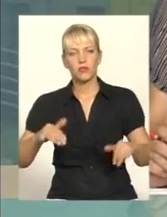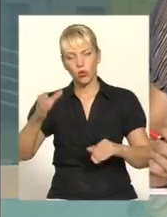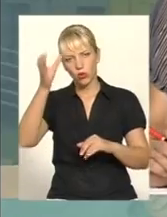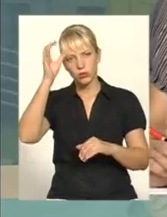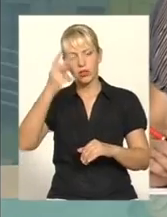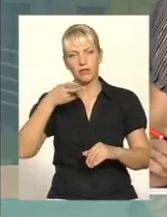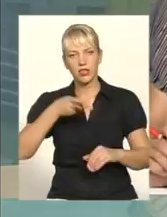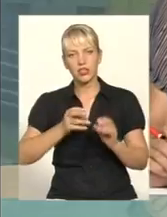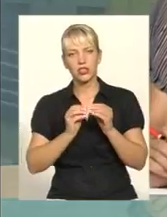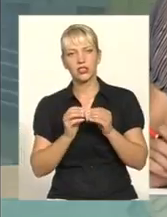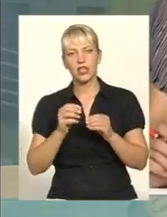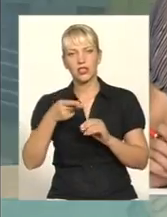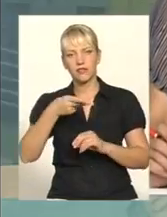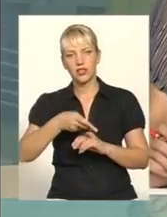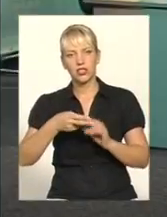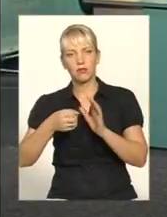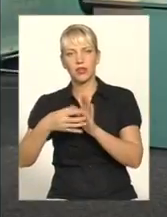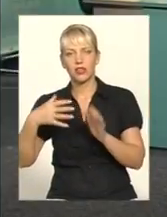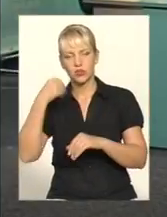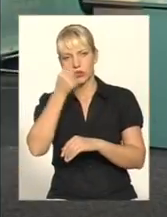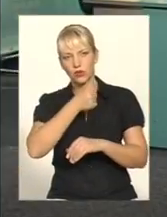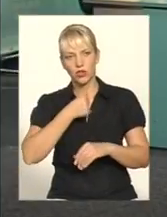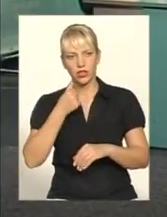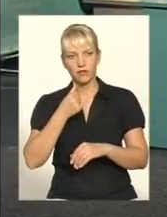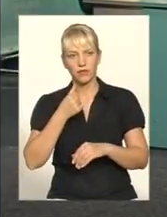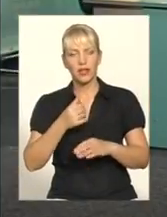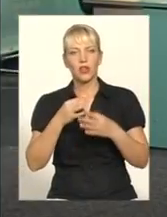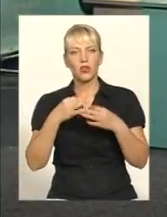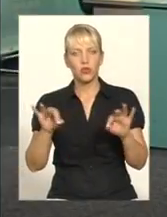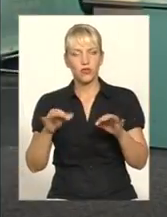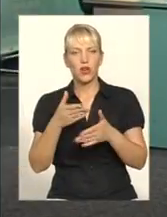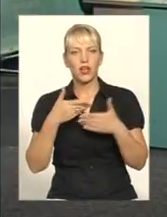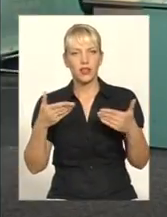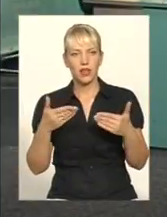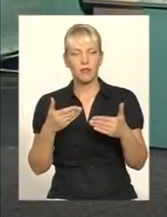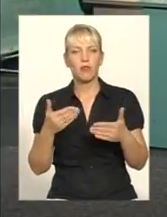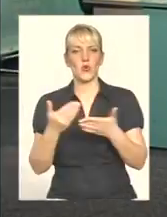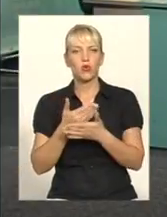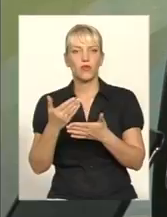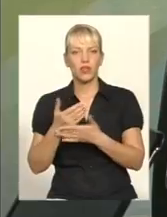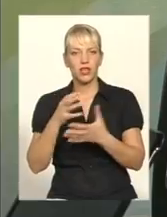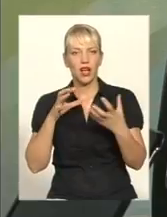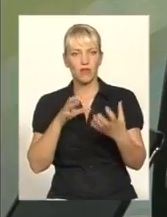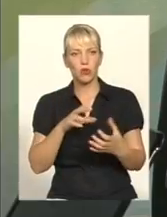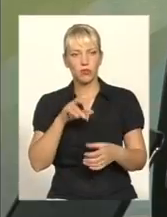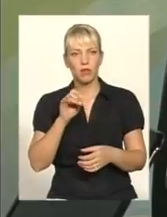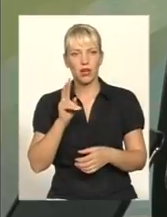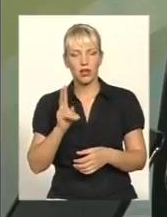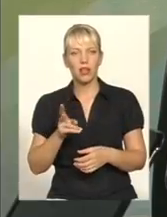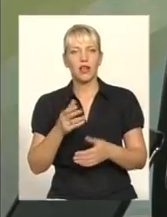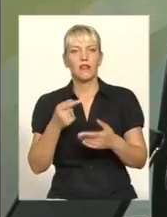на 2010-2015 роки дозволяє нам дещо поновити автобусний парк. В цьому році